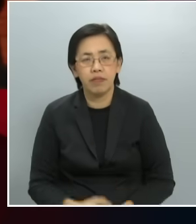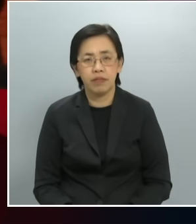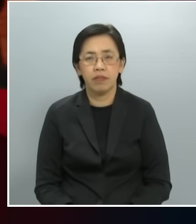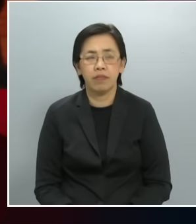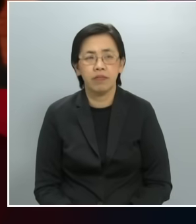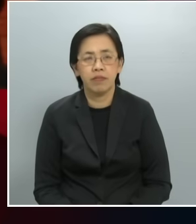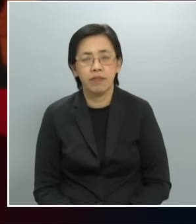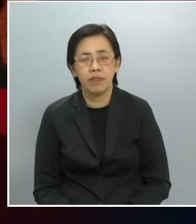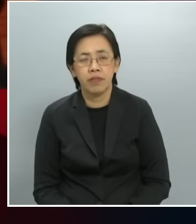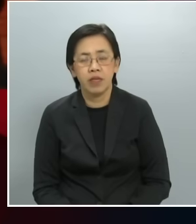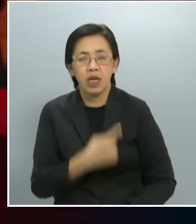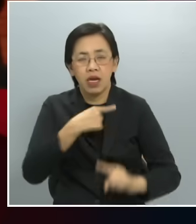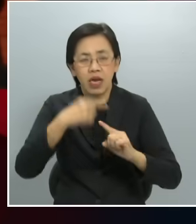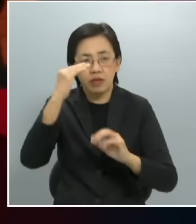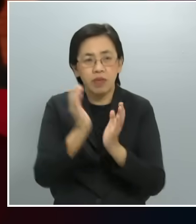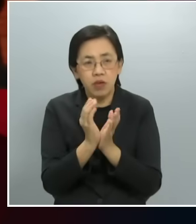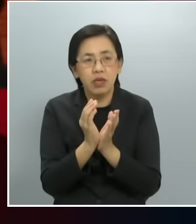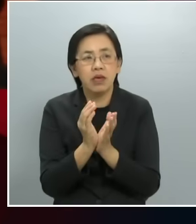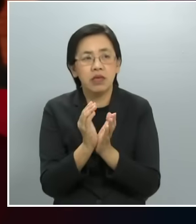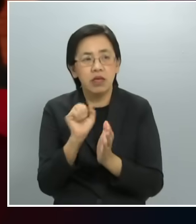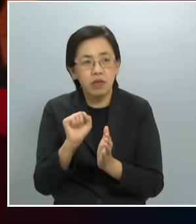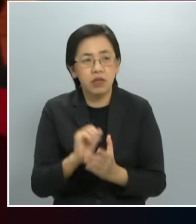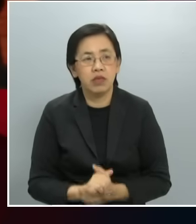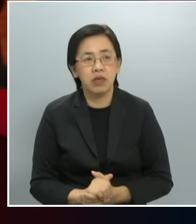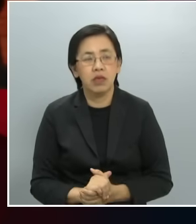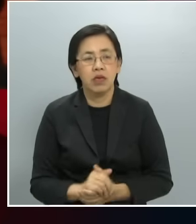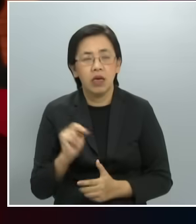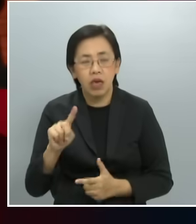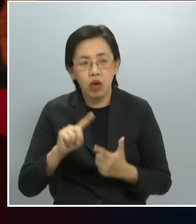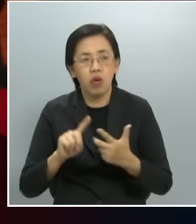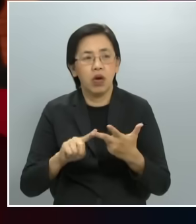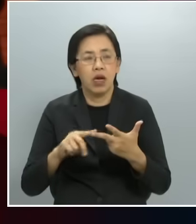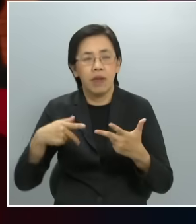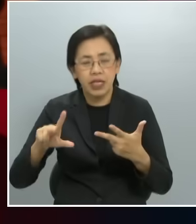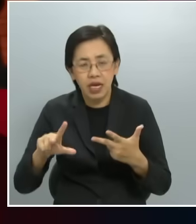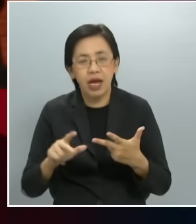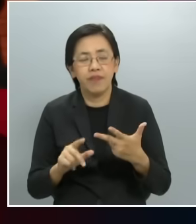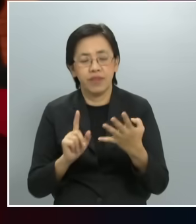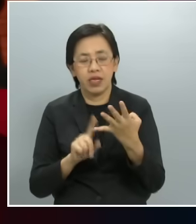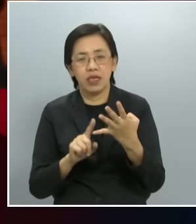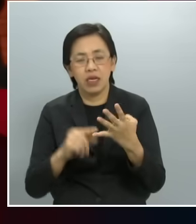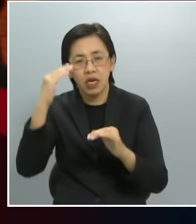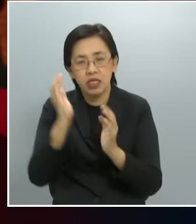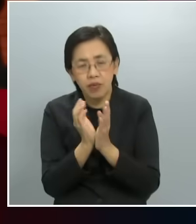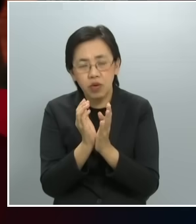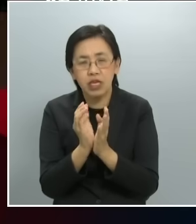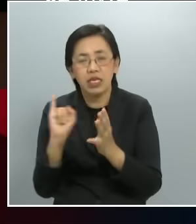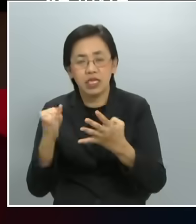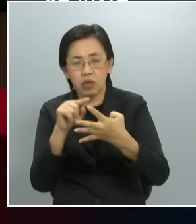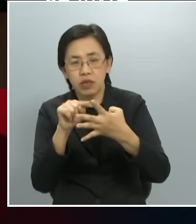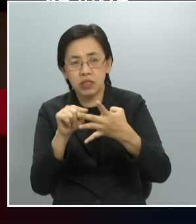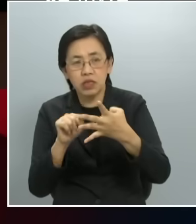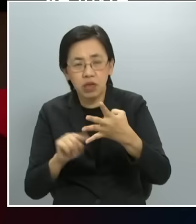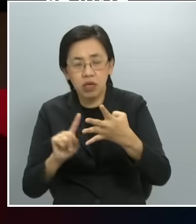ขณะที่ด่าตำรวจครับพันตำรวจตรีณรงค์พันตำรวจโทภัทรและร้อยตำรวจโทวิทย์อันนี้